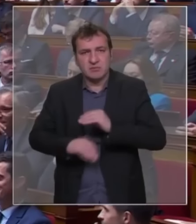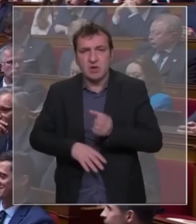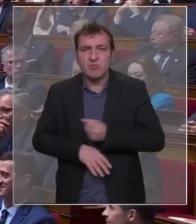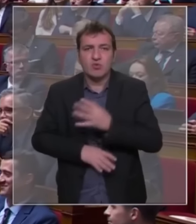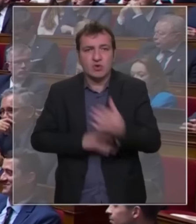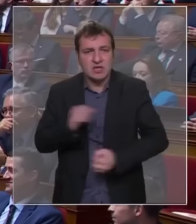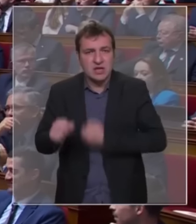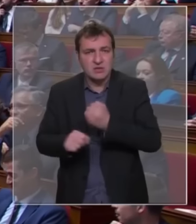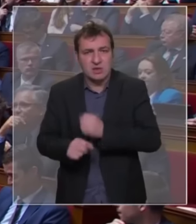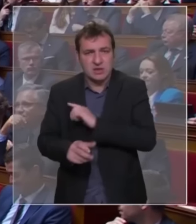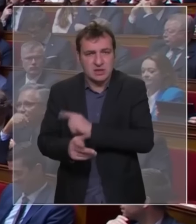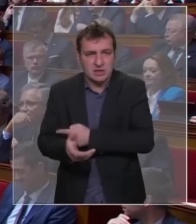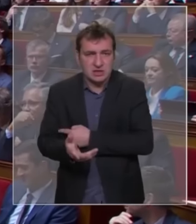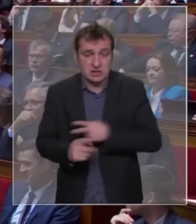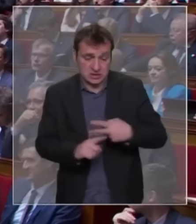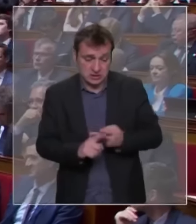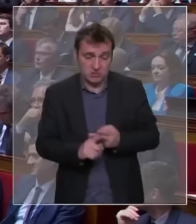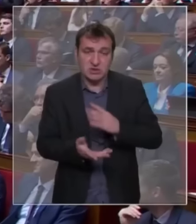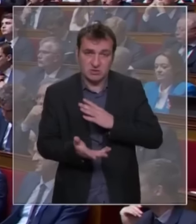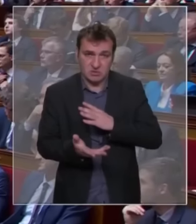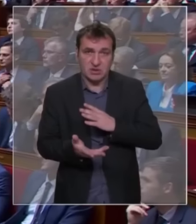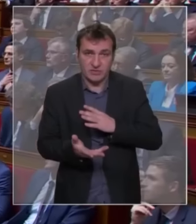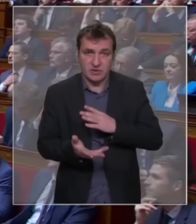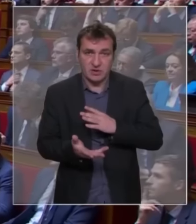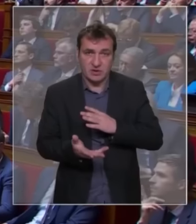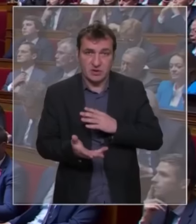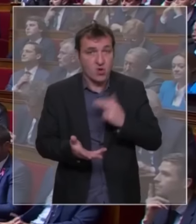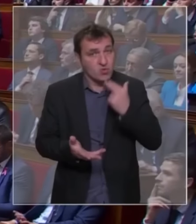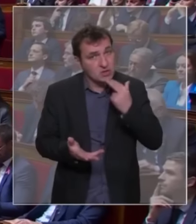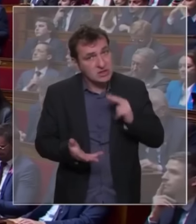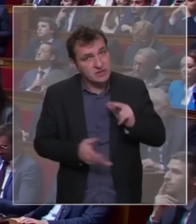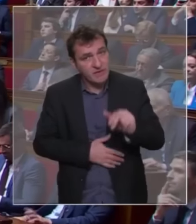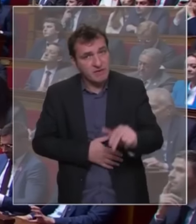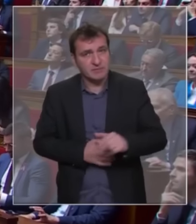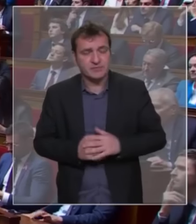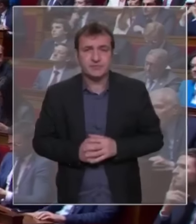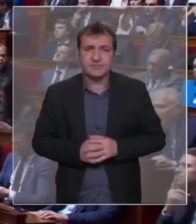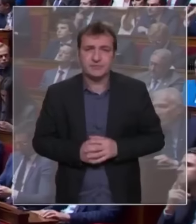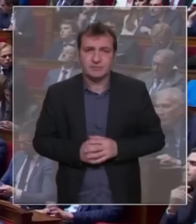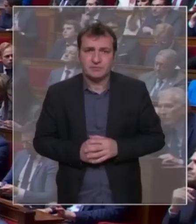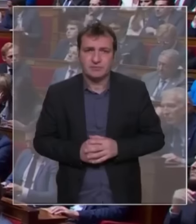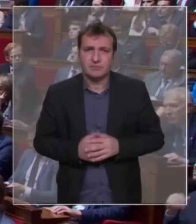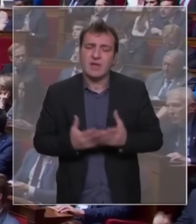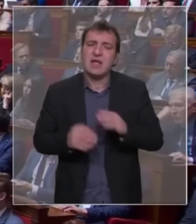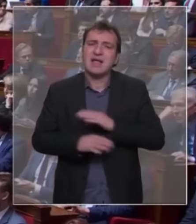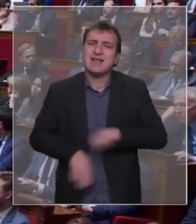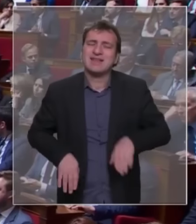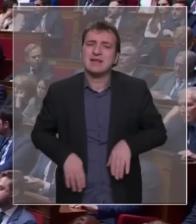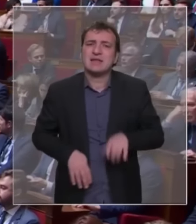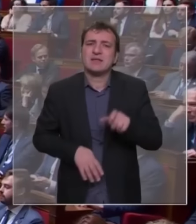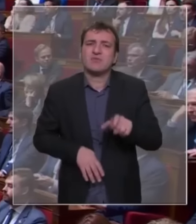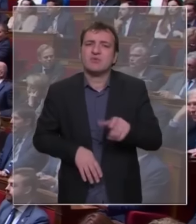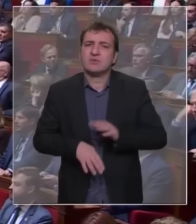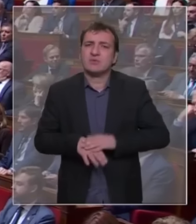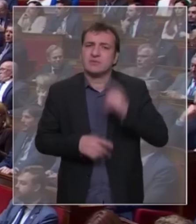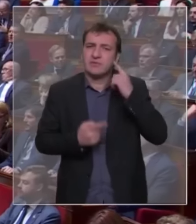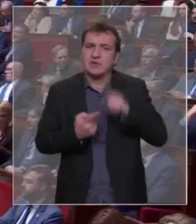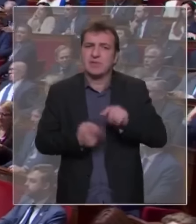l'énergie, voilà les outils dont nous disposons et que nous allons utiliser. Je voudrais dire un dernier mot sur ce